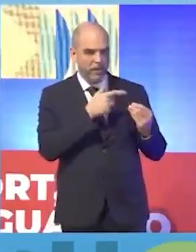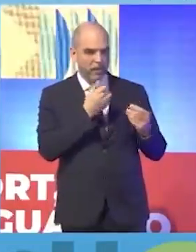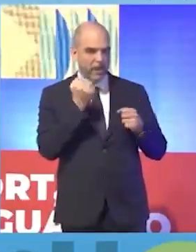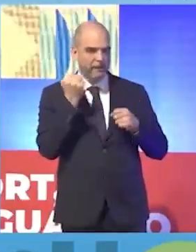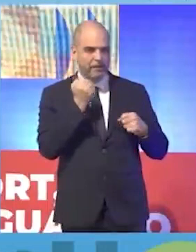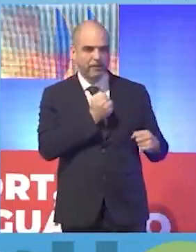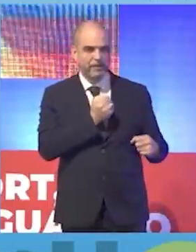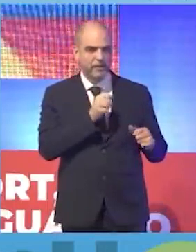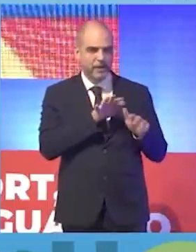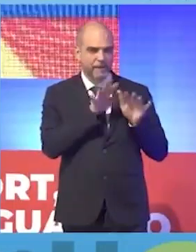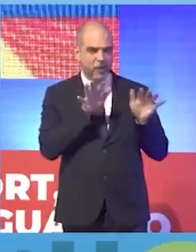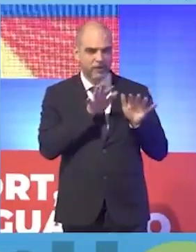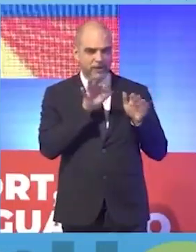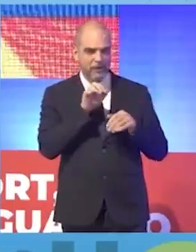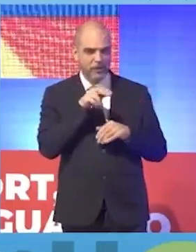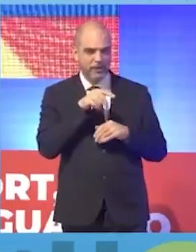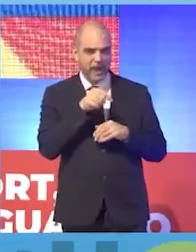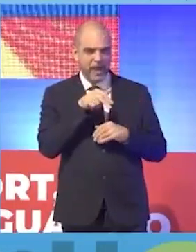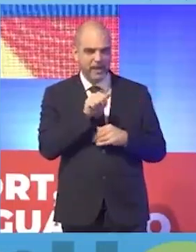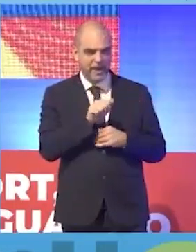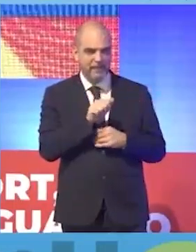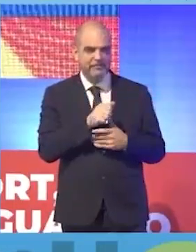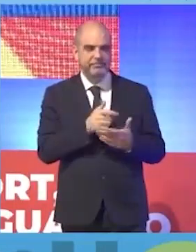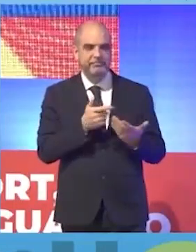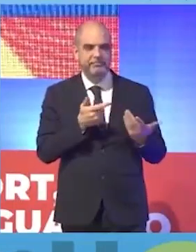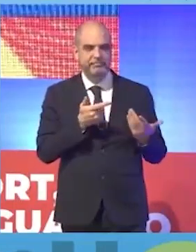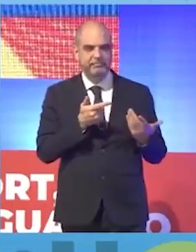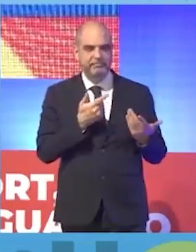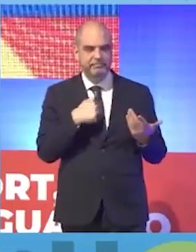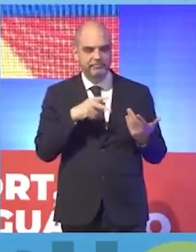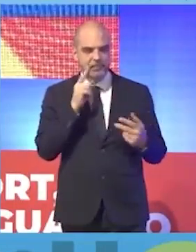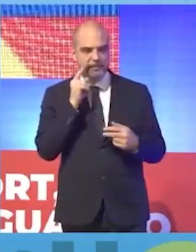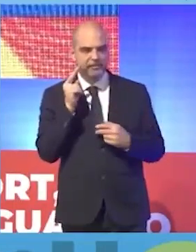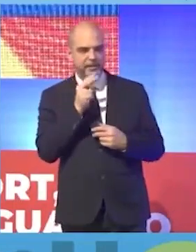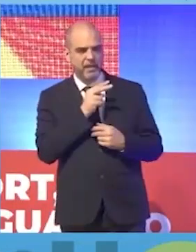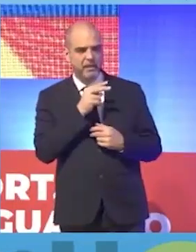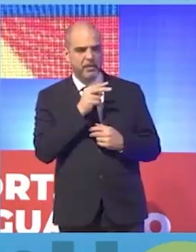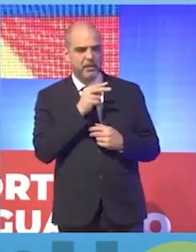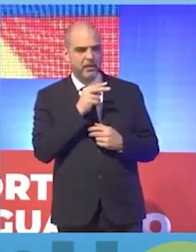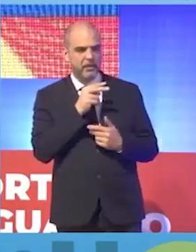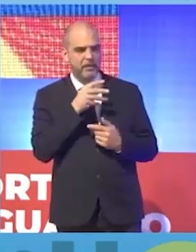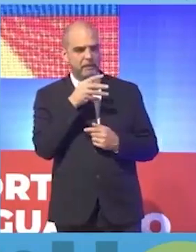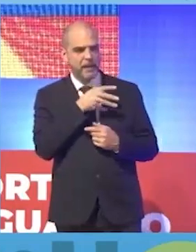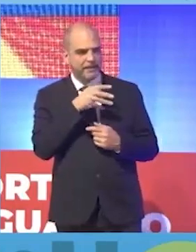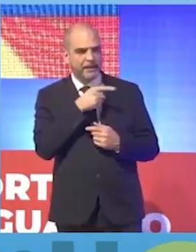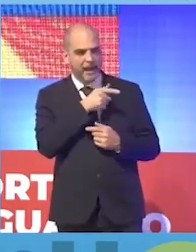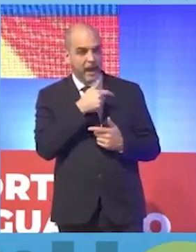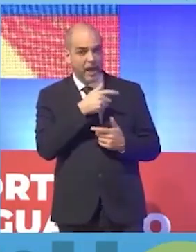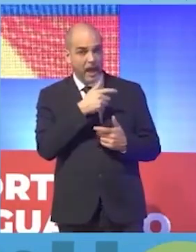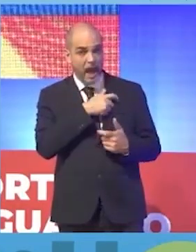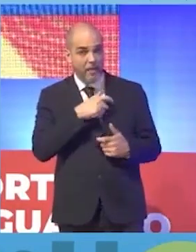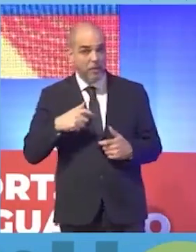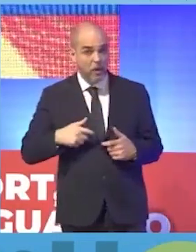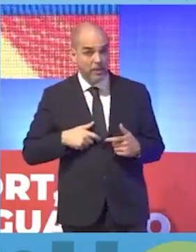Fondazione Fontana, cosa significa questo, perché vediamo una sfaccettatura di Martina, non solo campionessa paralimpica, non